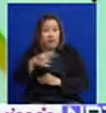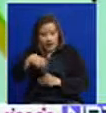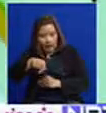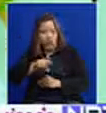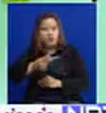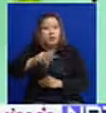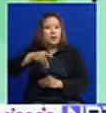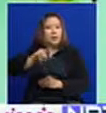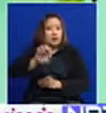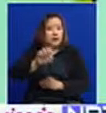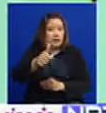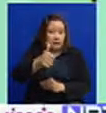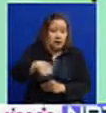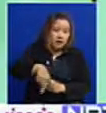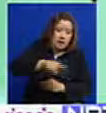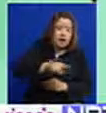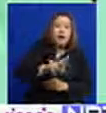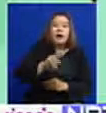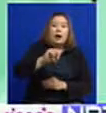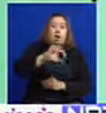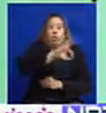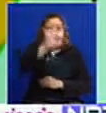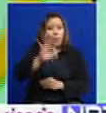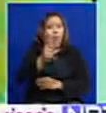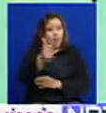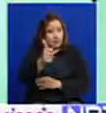วดีและทางลัดออกถนนงามวงวาน